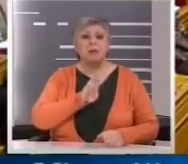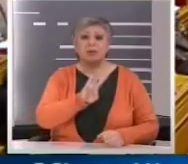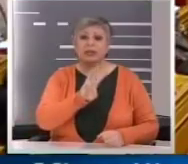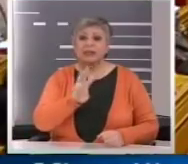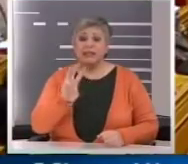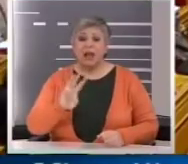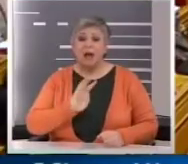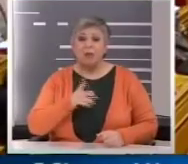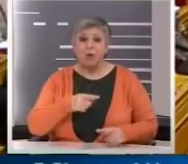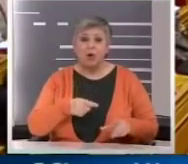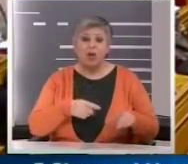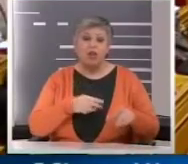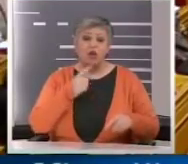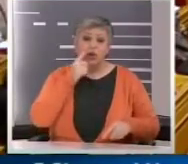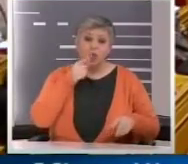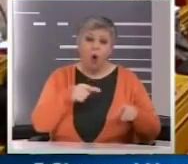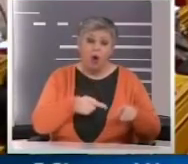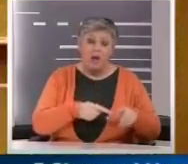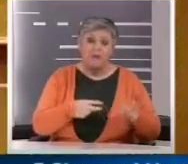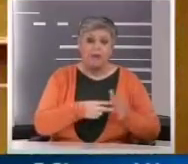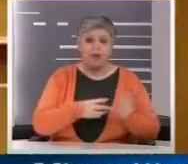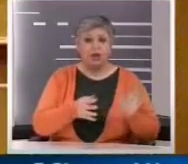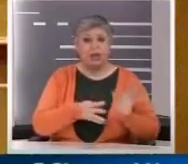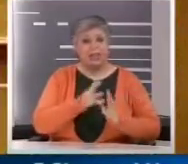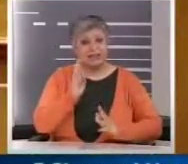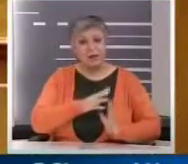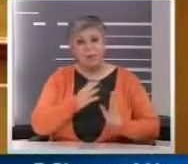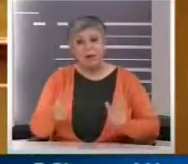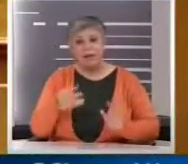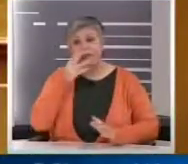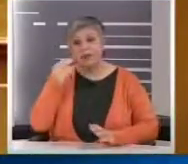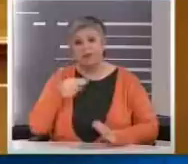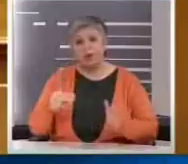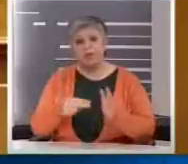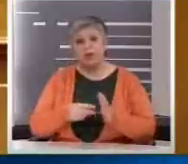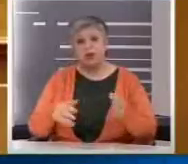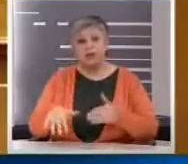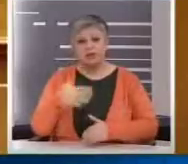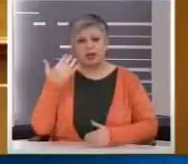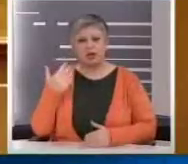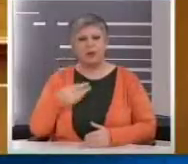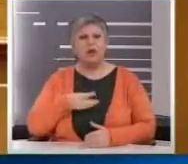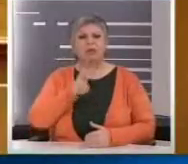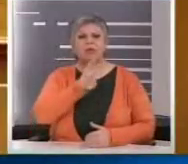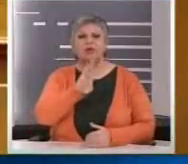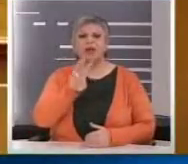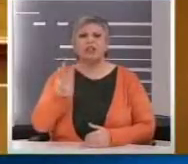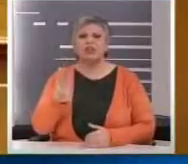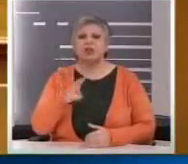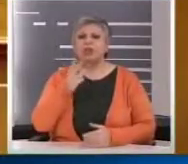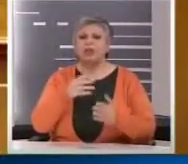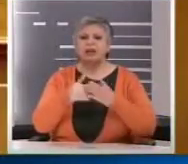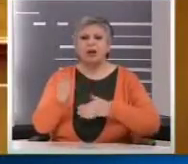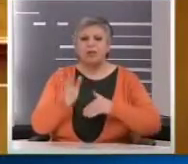Δεκέμβρη, από το Νοέμβρη του 2014 μέχρι το Φλεβάρι του 2015, τα οποία πήραν ένα σκασμό λεφτά και τα οποία